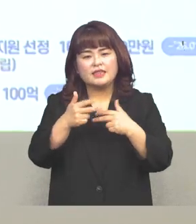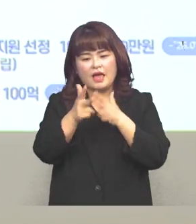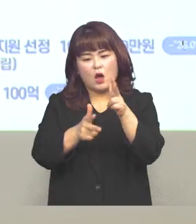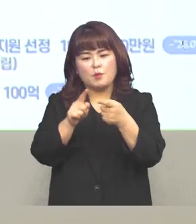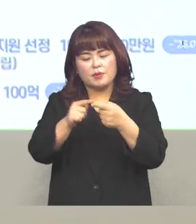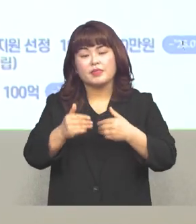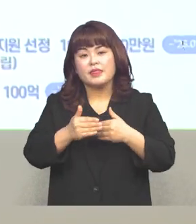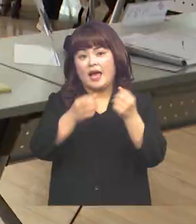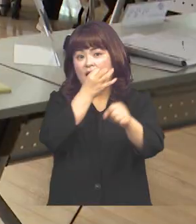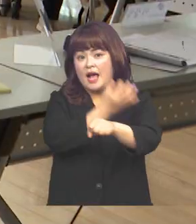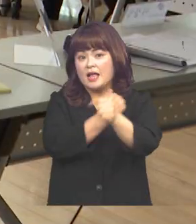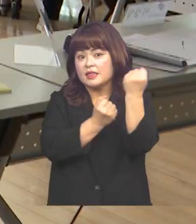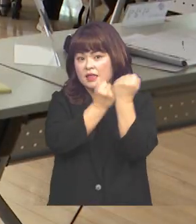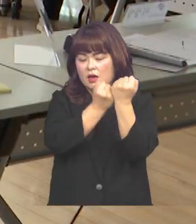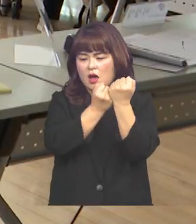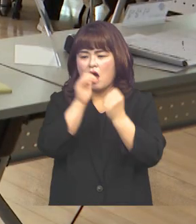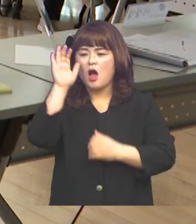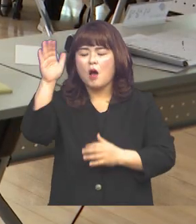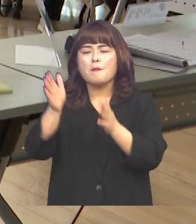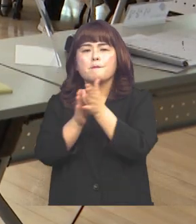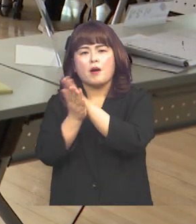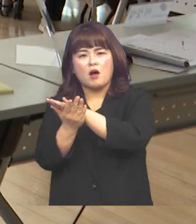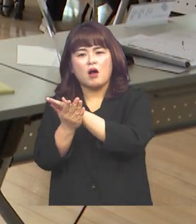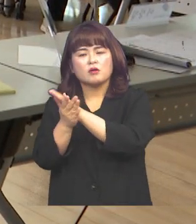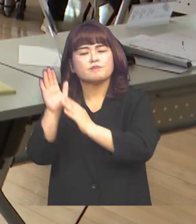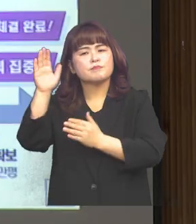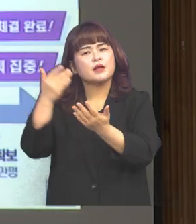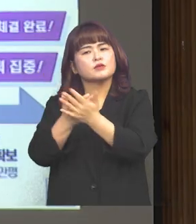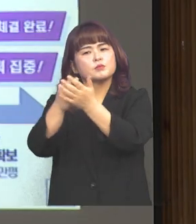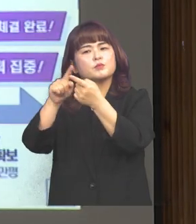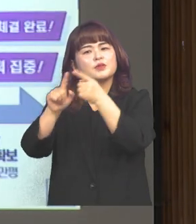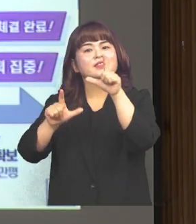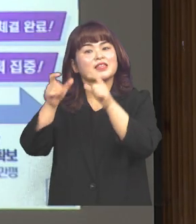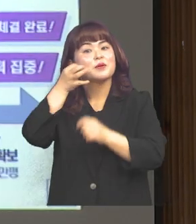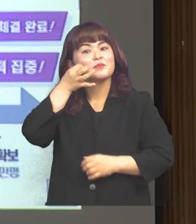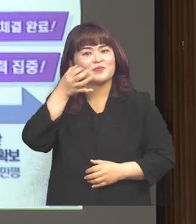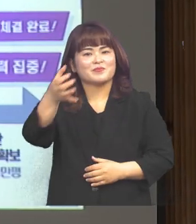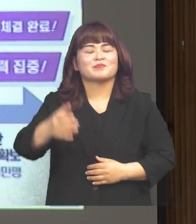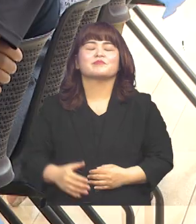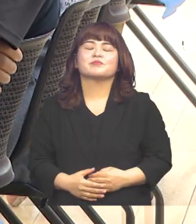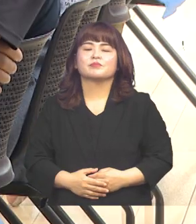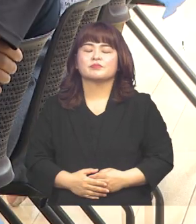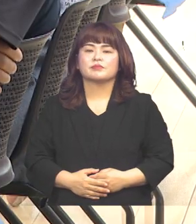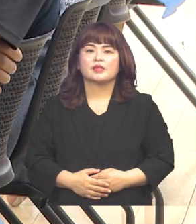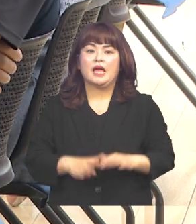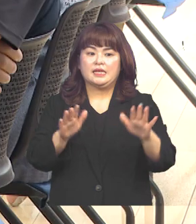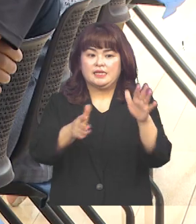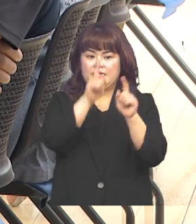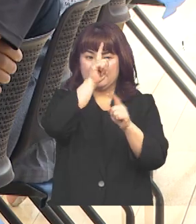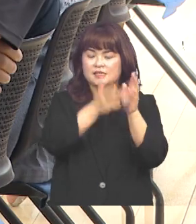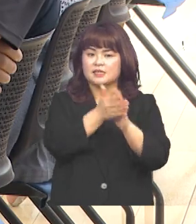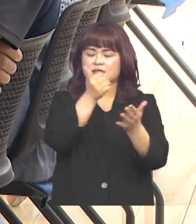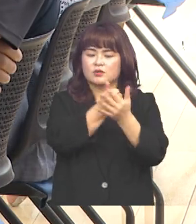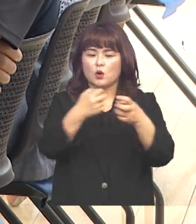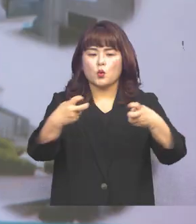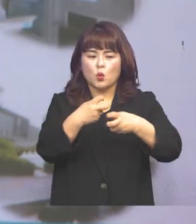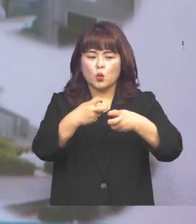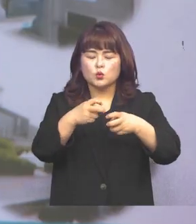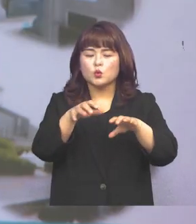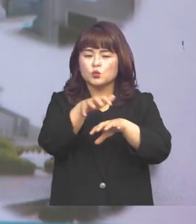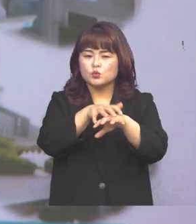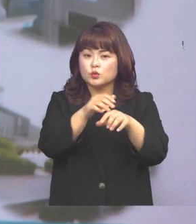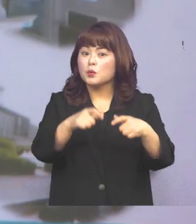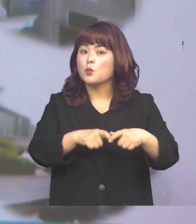간략히 설명하며 시의 변화된 모습과 발전상을 공유했습니다. 또한 이 시장은 교통망 확충과